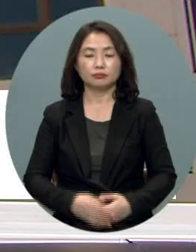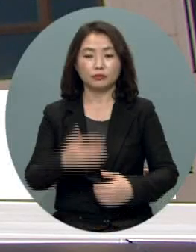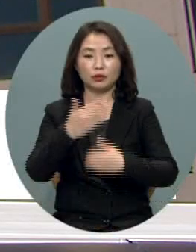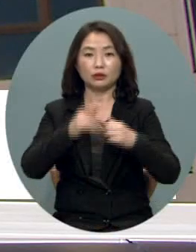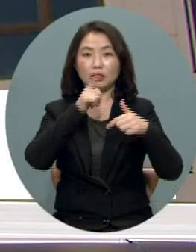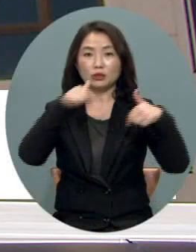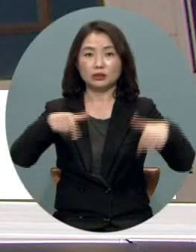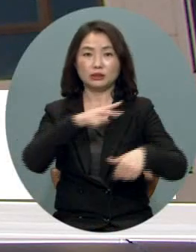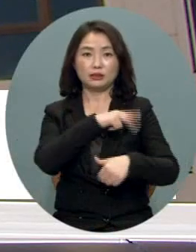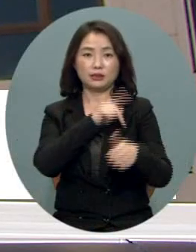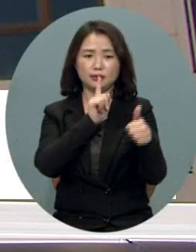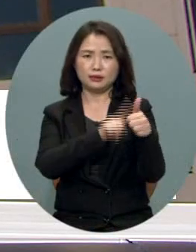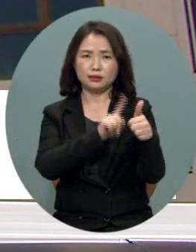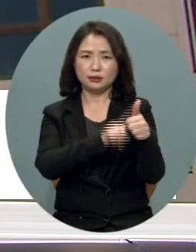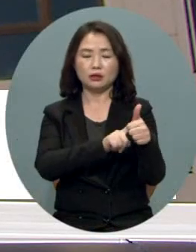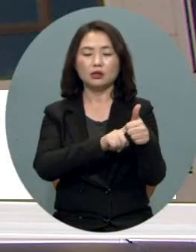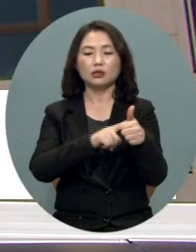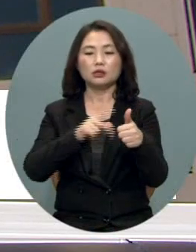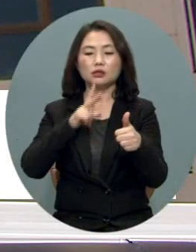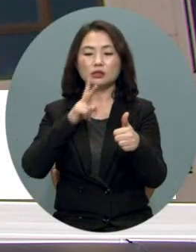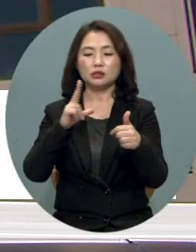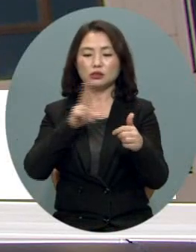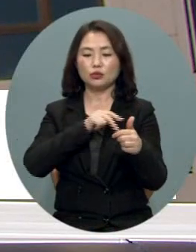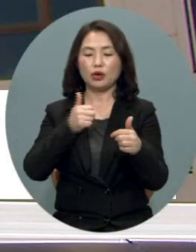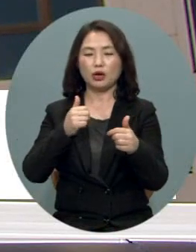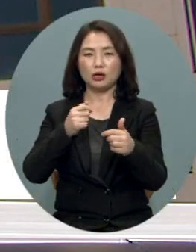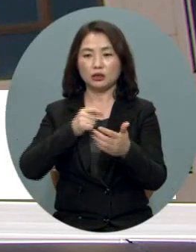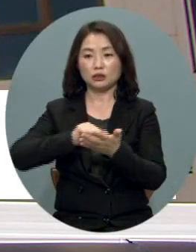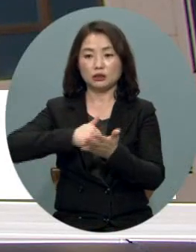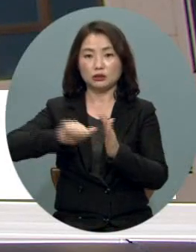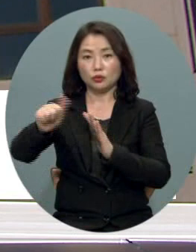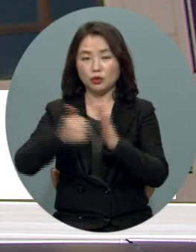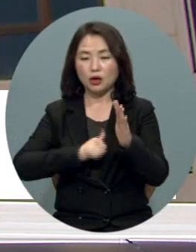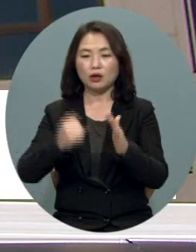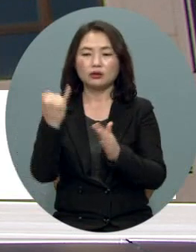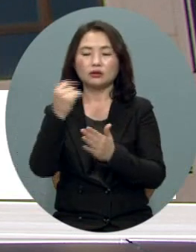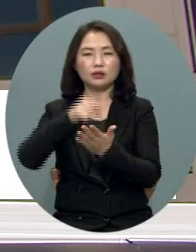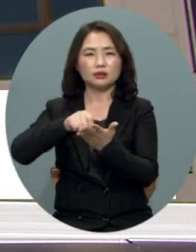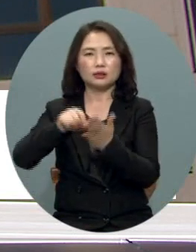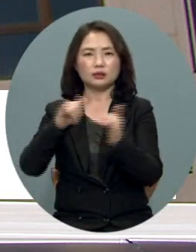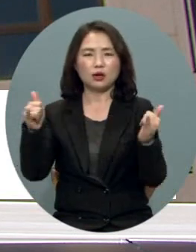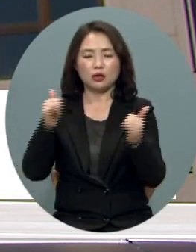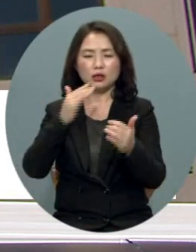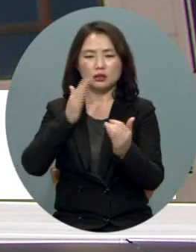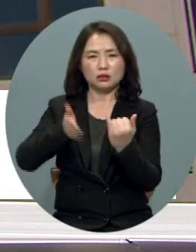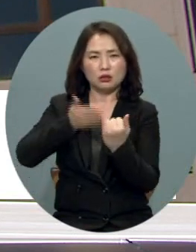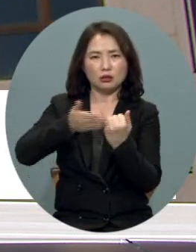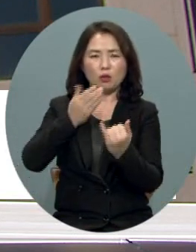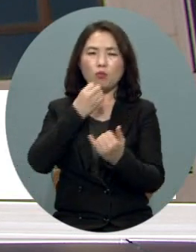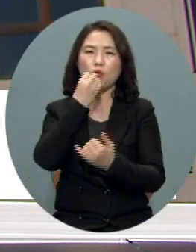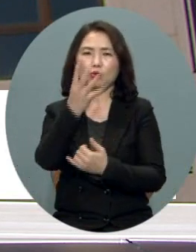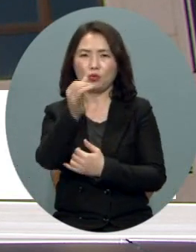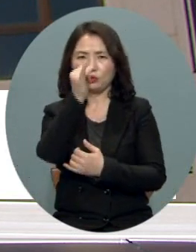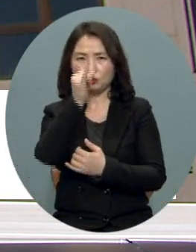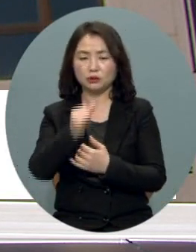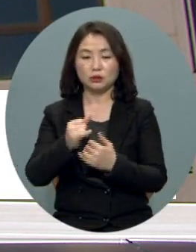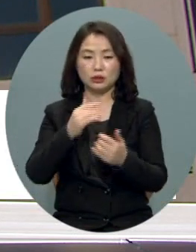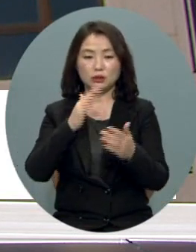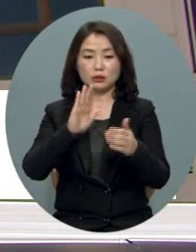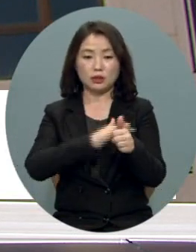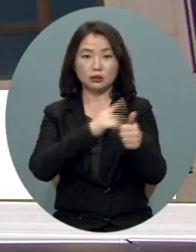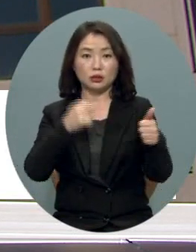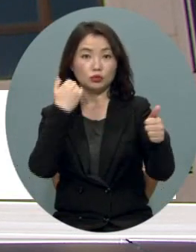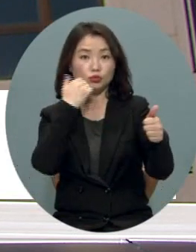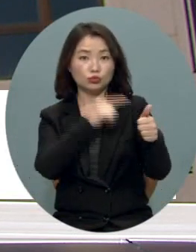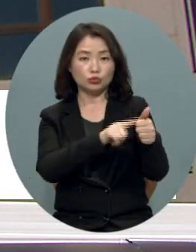대구 달서구 의회 한 의원이 의회에 출입하는 여기자를 상대로 성희롱 발언을 했다는 폭로가 나왔는데요. 가해자로 지목된